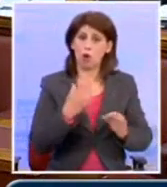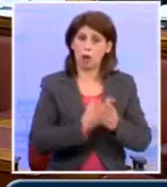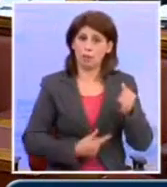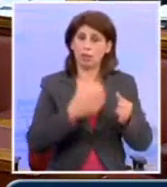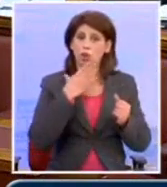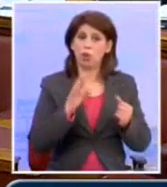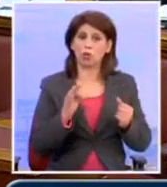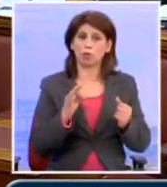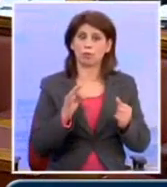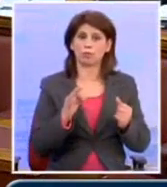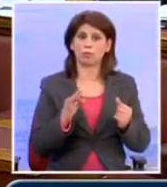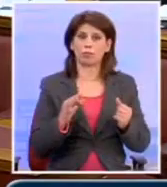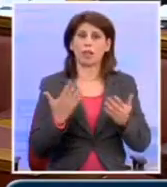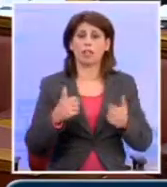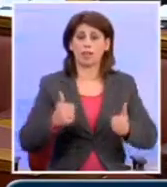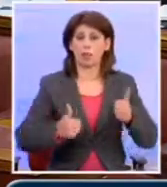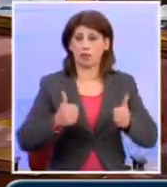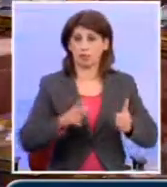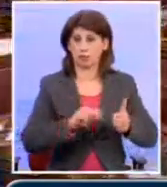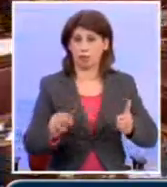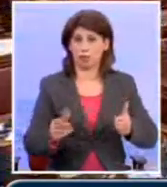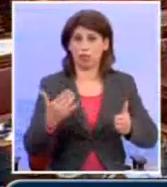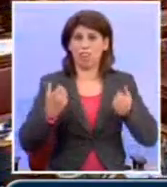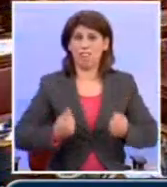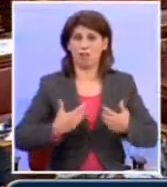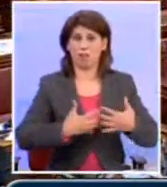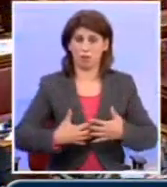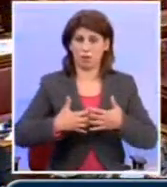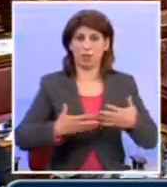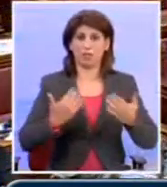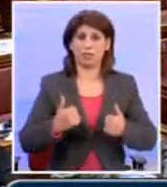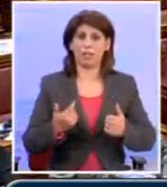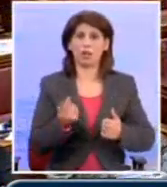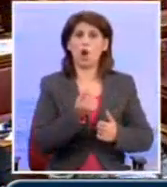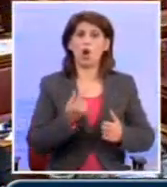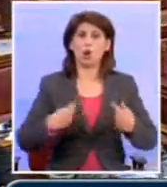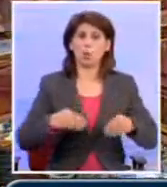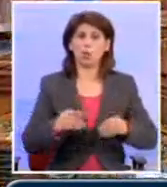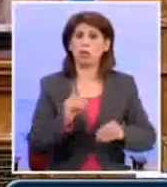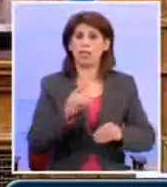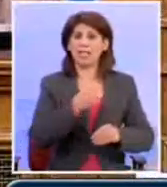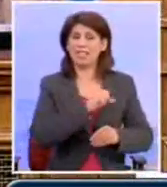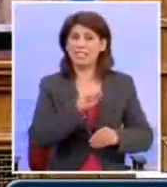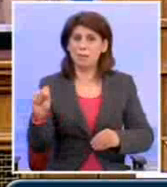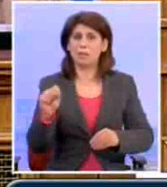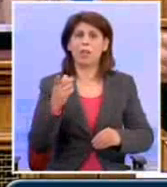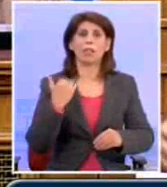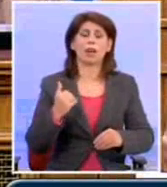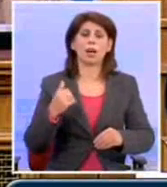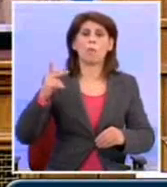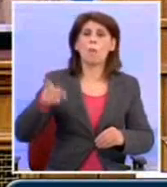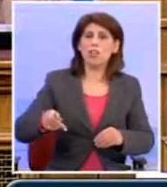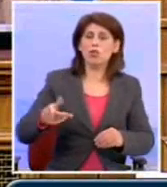επειδή δεν είναι το ίδιο ανταγωνιστικές, δεν έχουν βαριά βιομηχανία, δεν έχουν ολιγοπόλια, δεν έχουν Siemens, δεν έχουν Peugeot, δεν